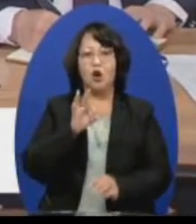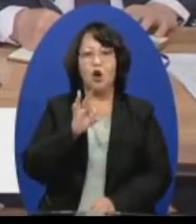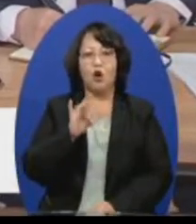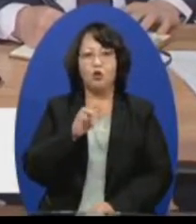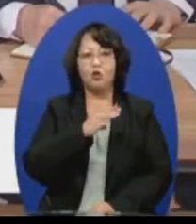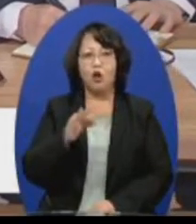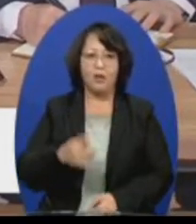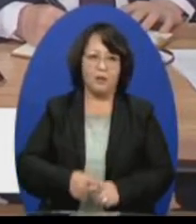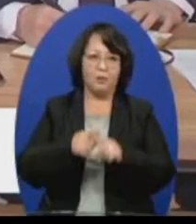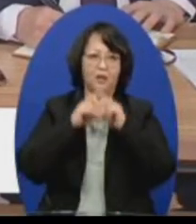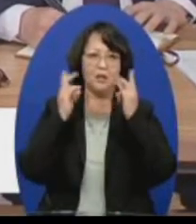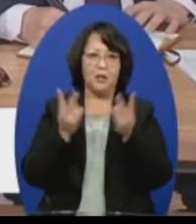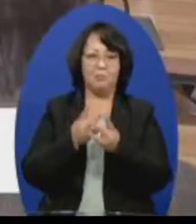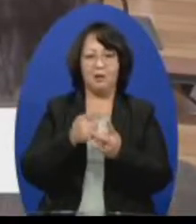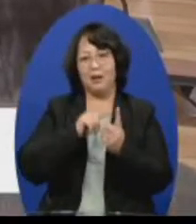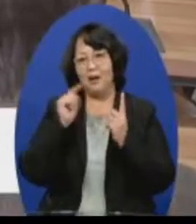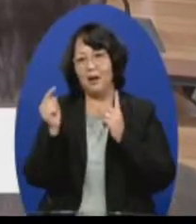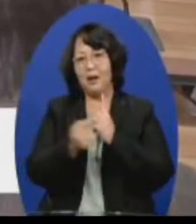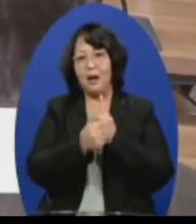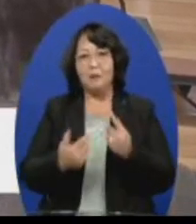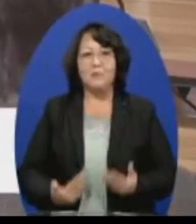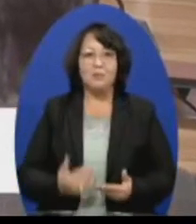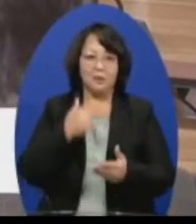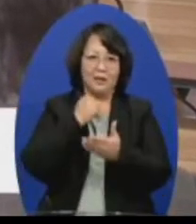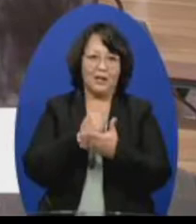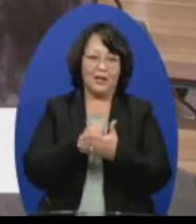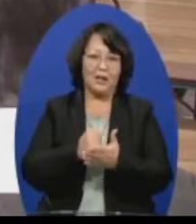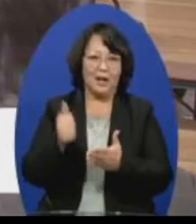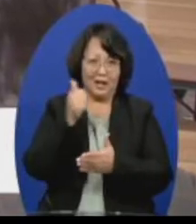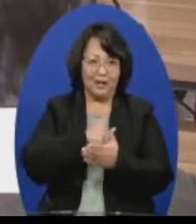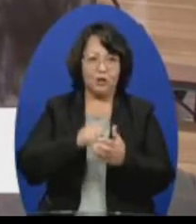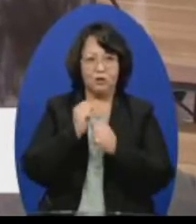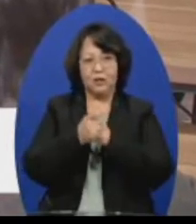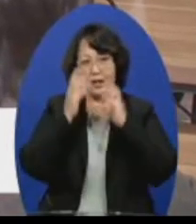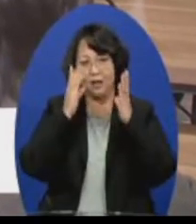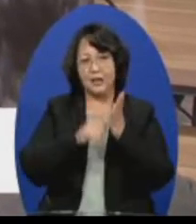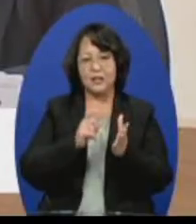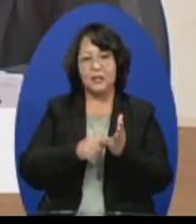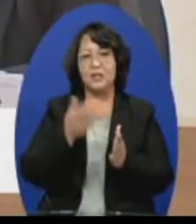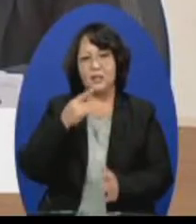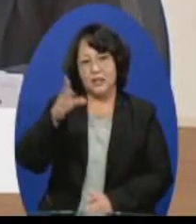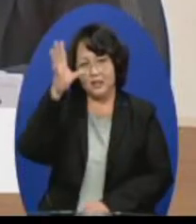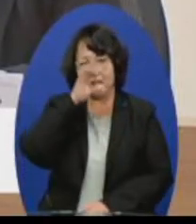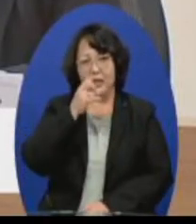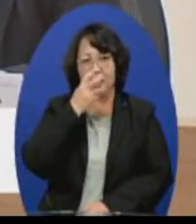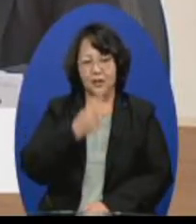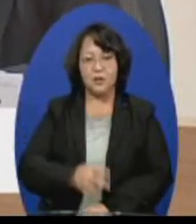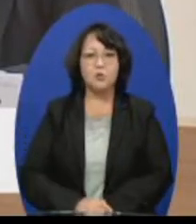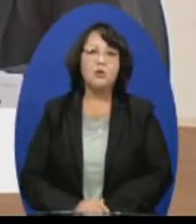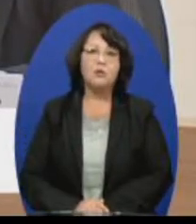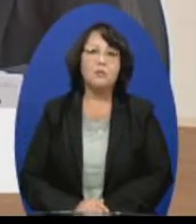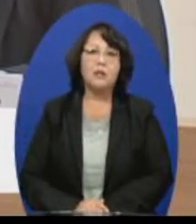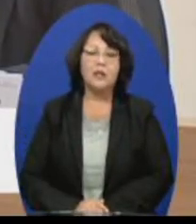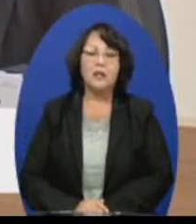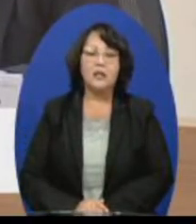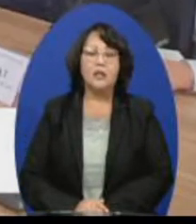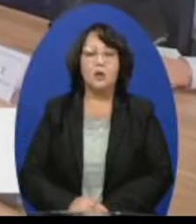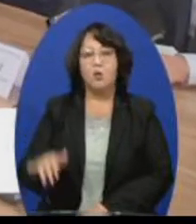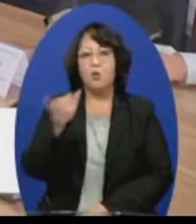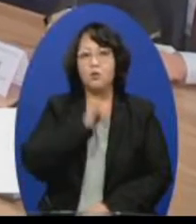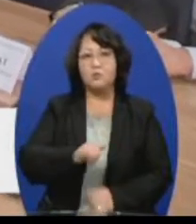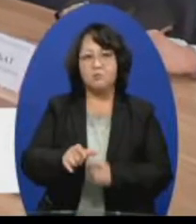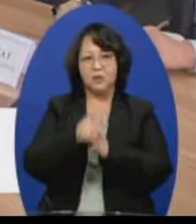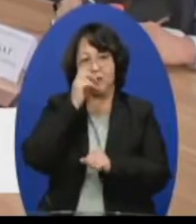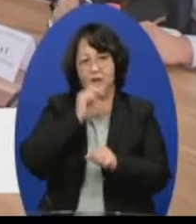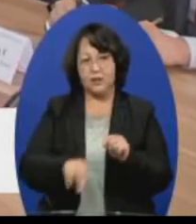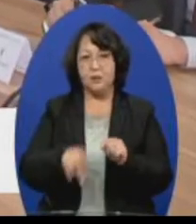оронтойг нэмэгдүүлэх, нийгмийн баталгааг хангах чиглэлдэж анхаарах ёстой гэсэн байр сууриас Шадар сайд хандаж байна. Одоогоор улсын хэмжээнд